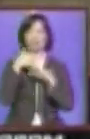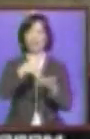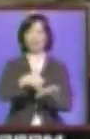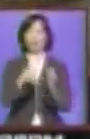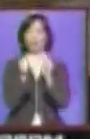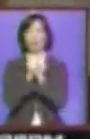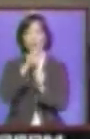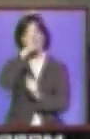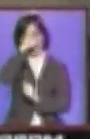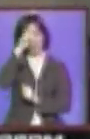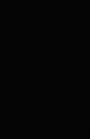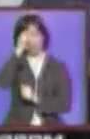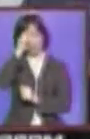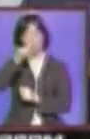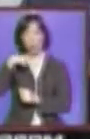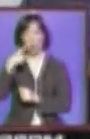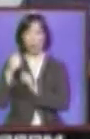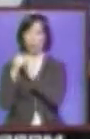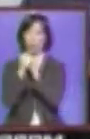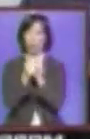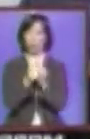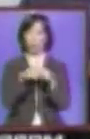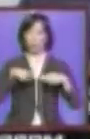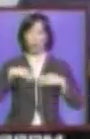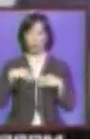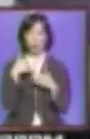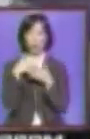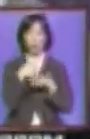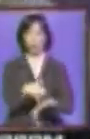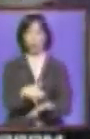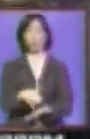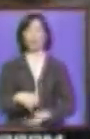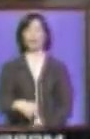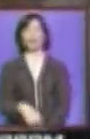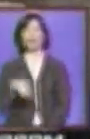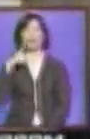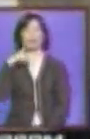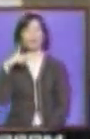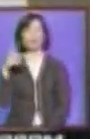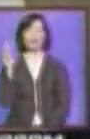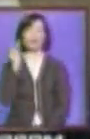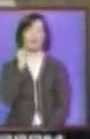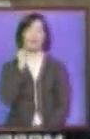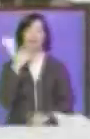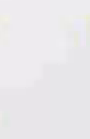niya ang anak na si Erwin na tumanggap ng parangal. Patricia Mangune, News 5.